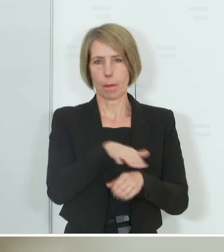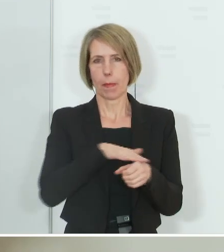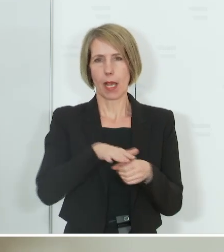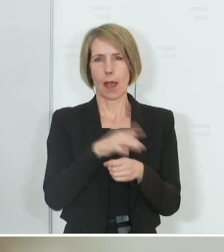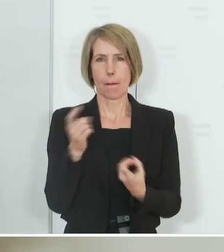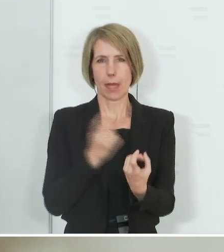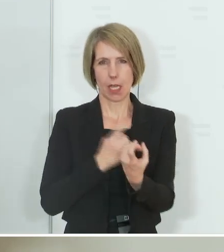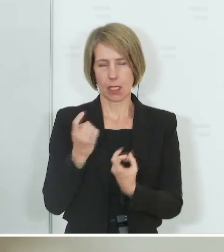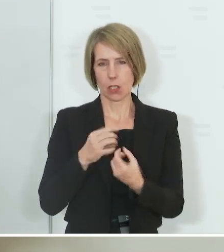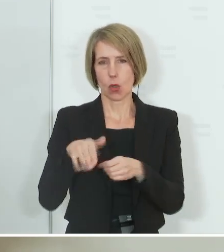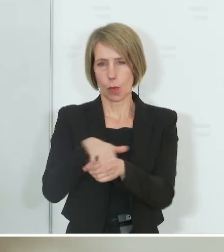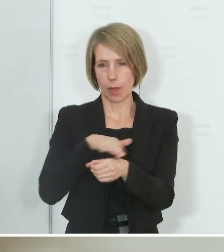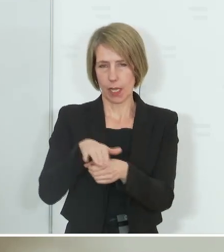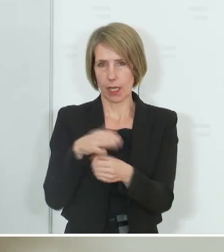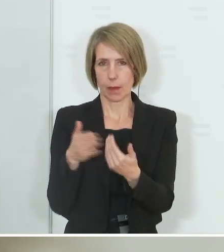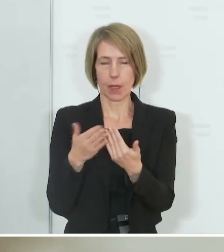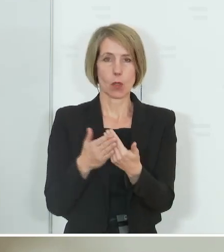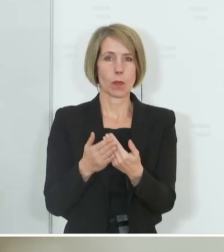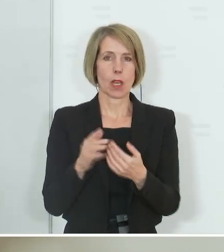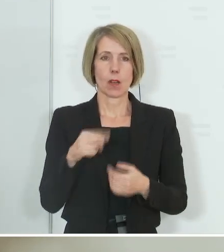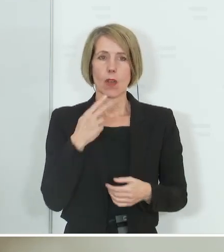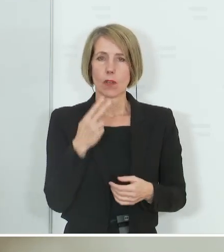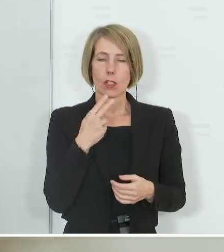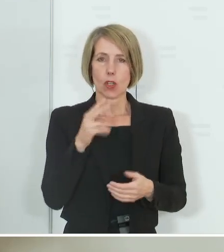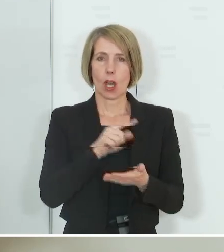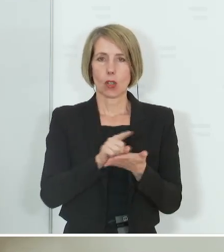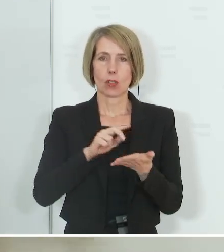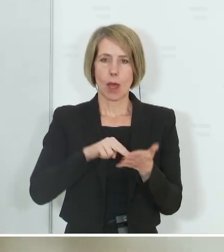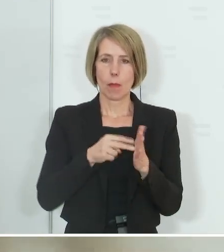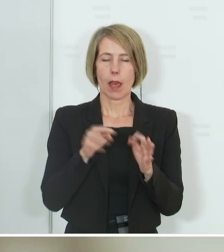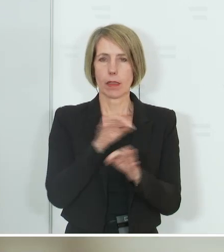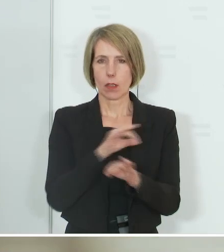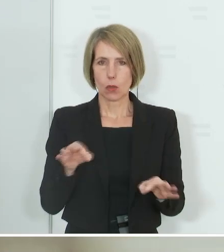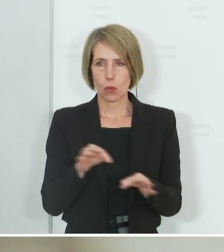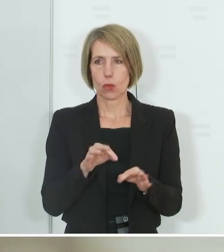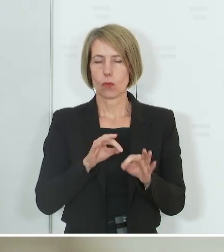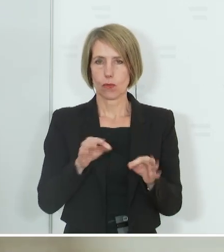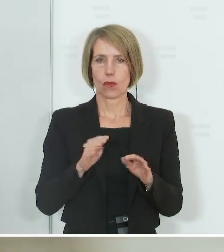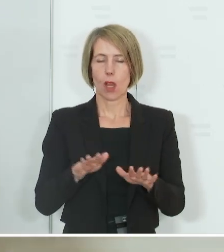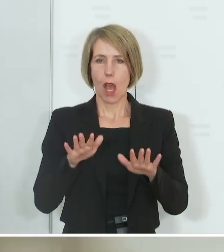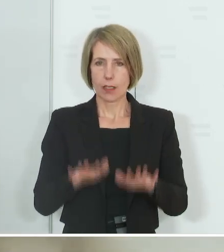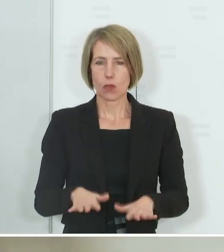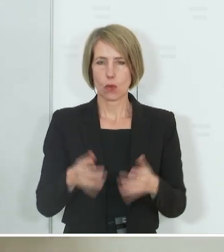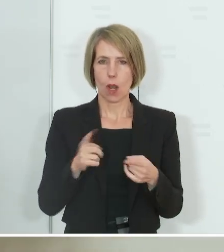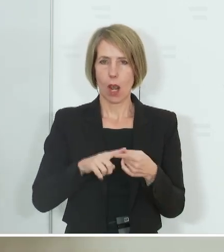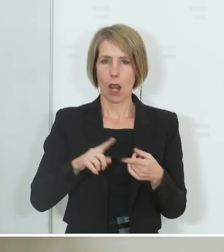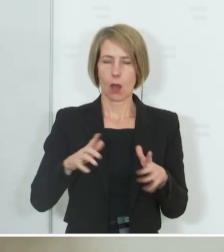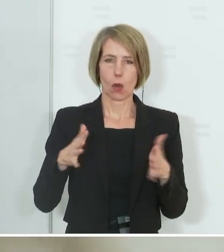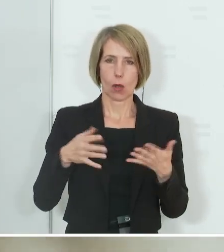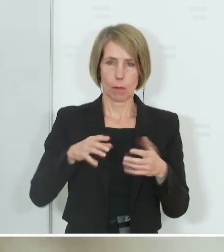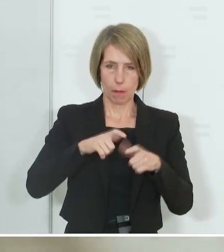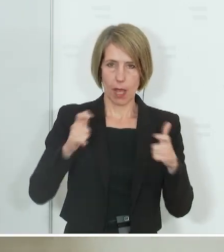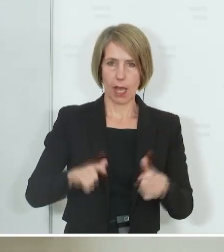werden wir versuchen, den entsprechenden Zeitplan zu einem gemeinsamen Asyl- und Migrationspakt